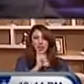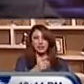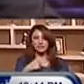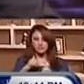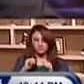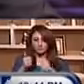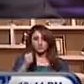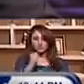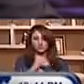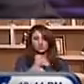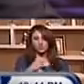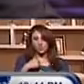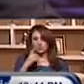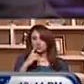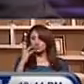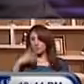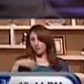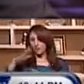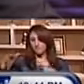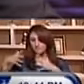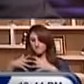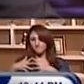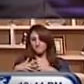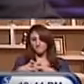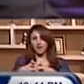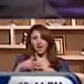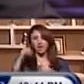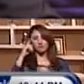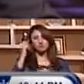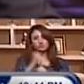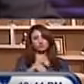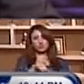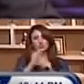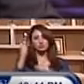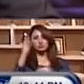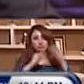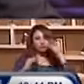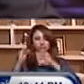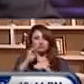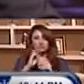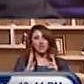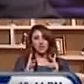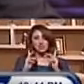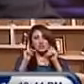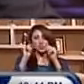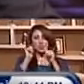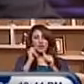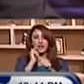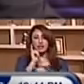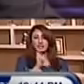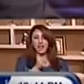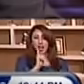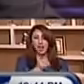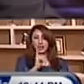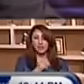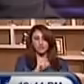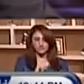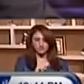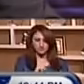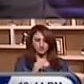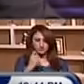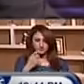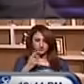في الشغل انا وفريق عملي في الاستراتيجيه، وبقينا ماسكين كمان ملفات مع المستشار عادل ومع سيادة الوزير